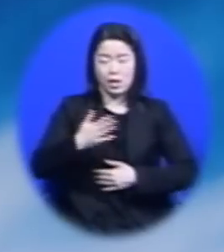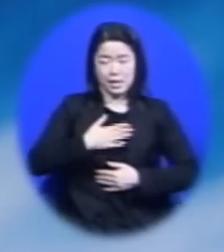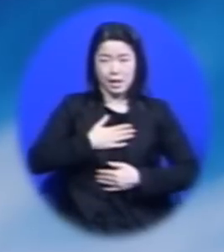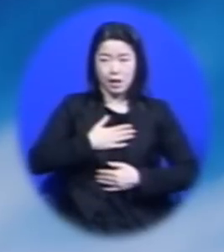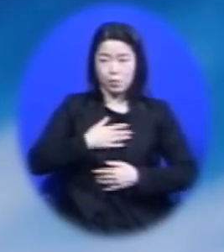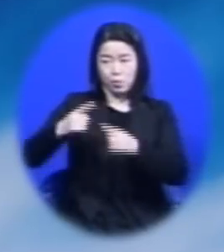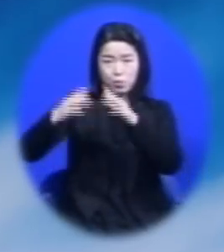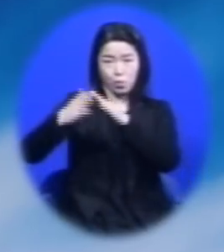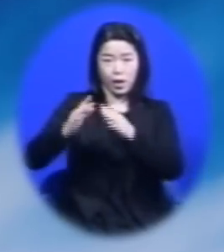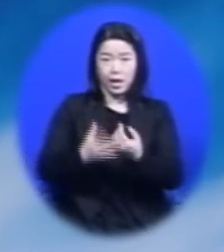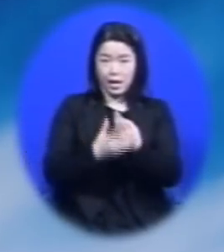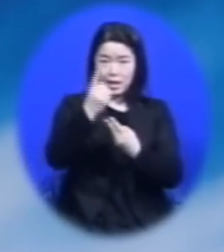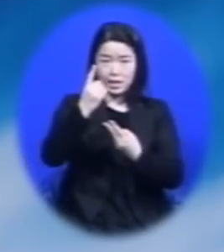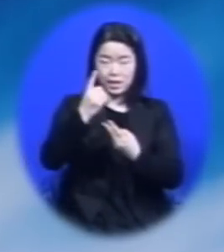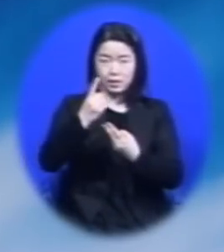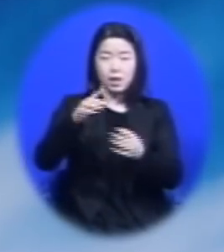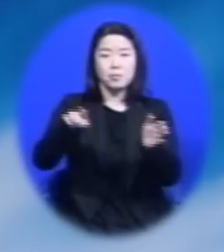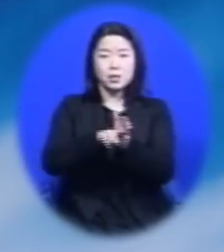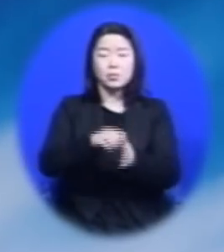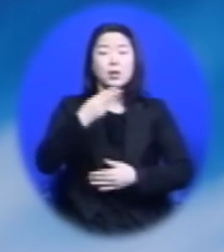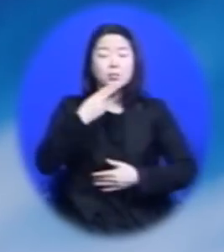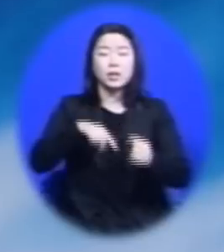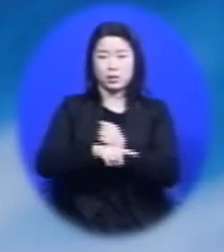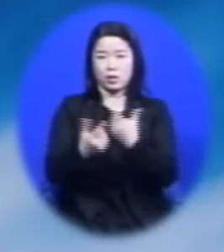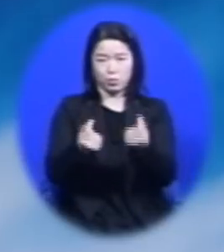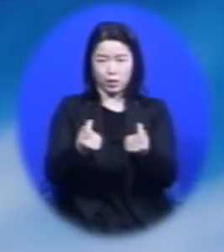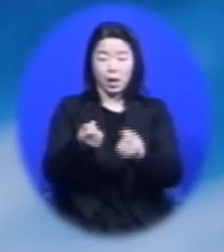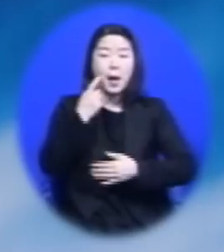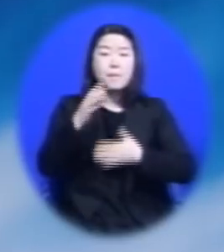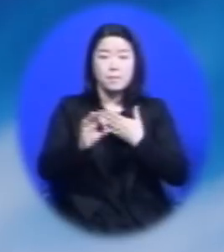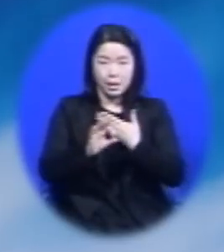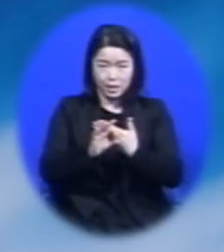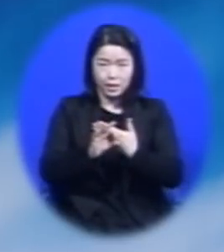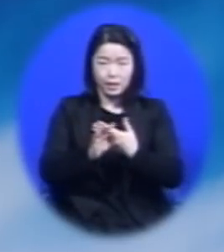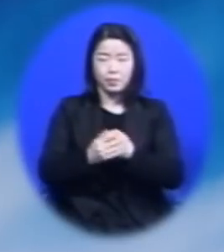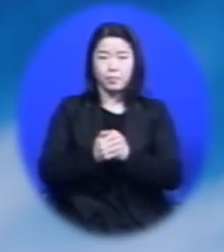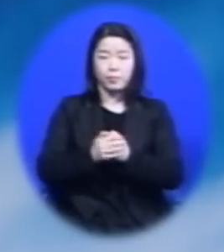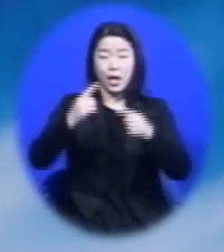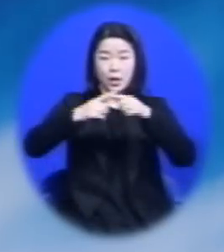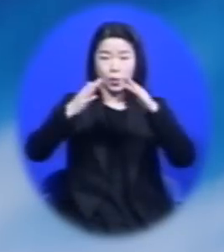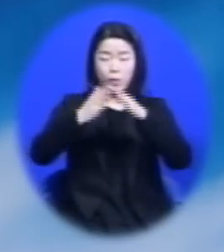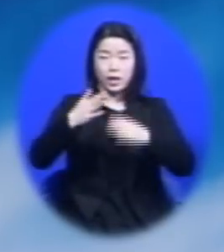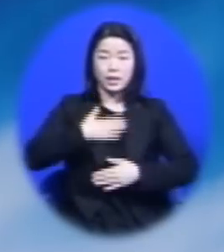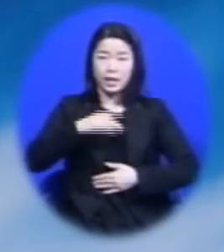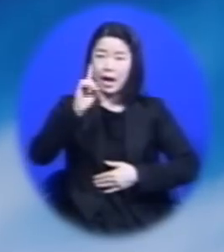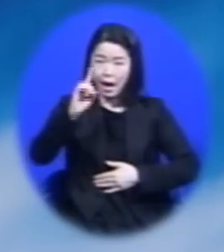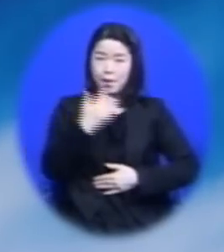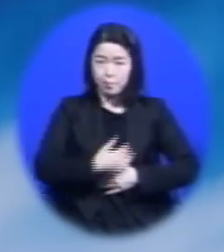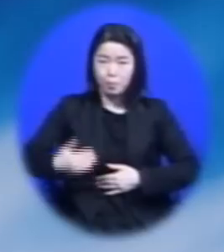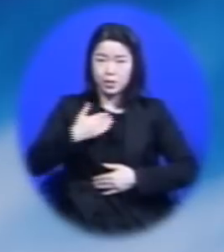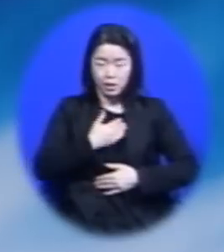교회가 하나라는 믿음이 아직 없다는 뜻입니다 만약에 교회와 내가 한 몸이라고